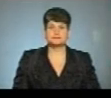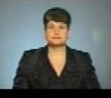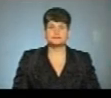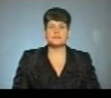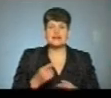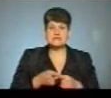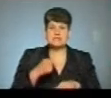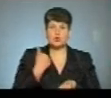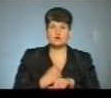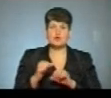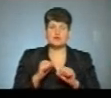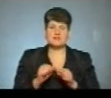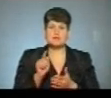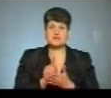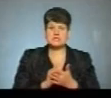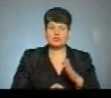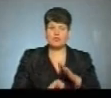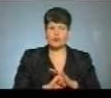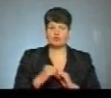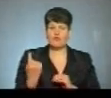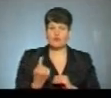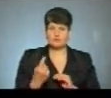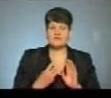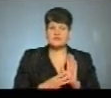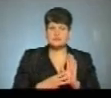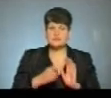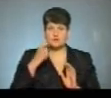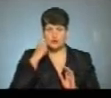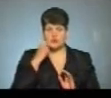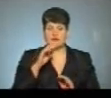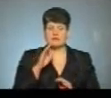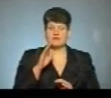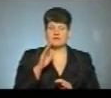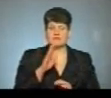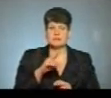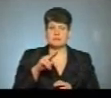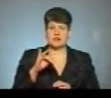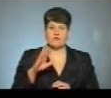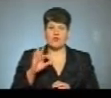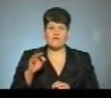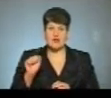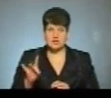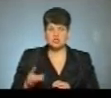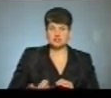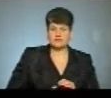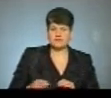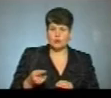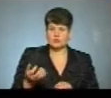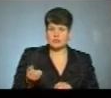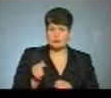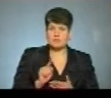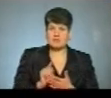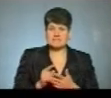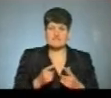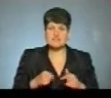Це головне управління Пенсійного фонду в області. 80-річний Василь Пивовар живе в Тернополі. За його словами, отримує пенсію у